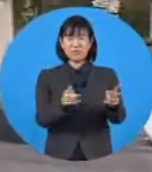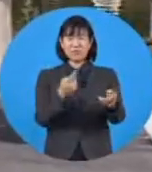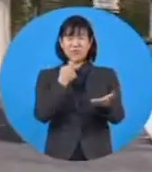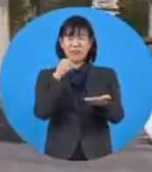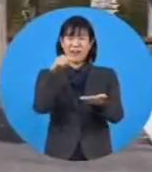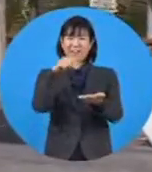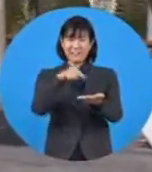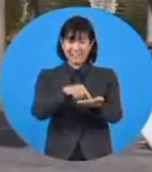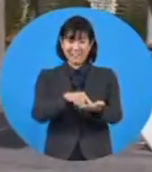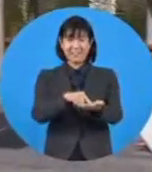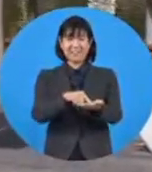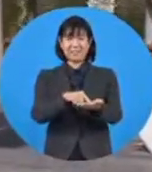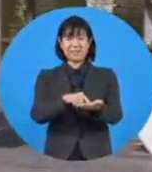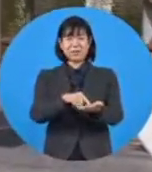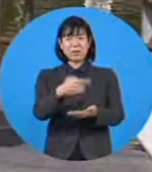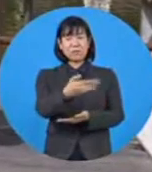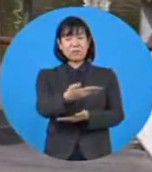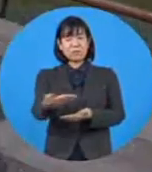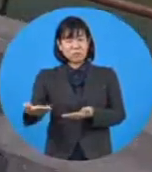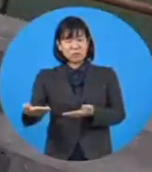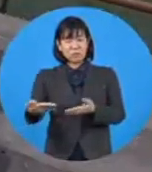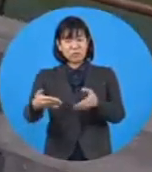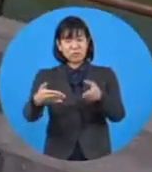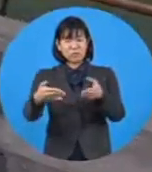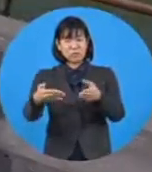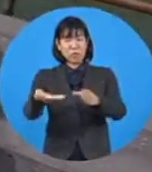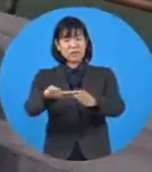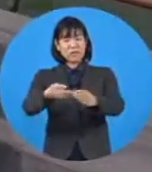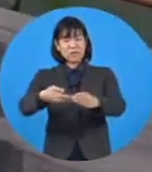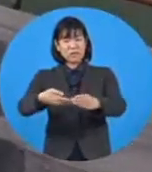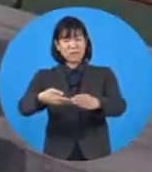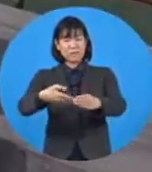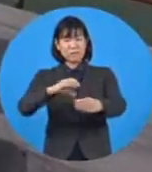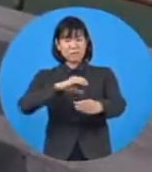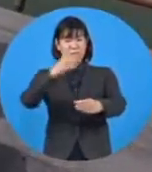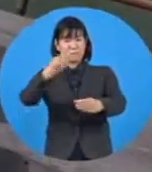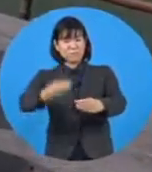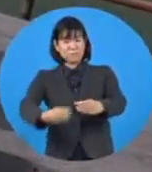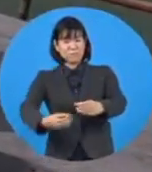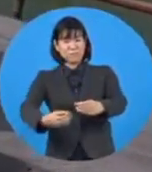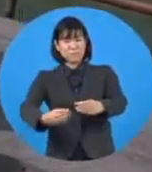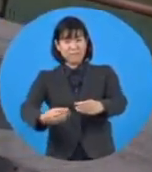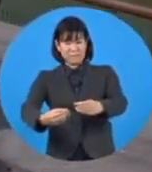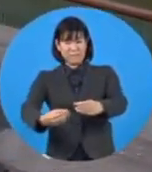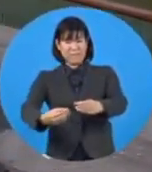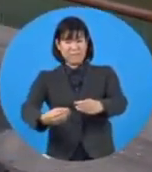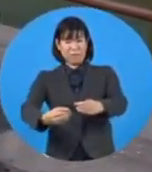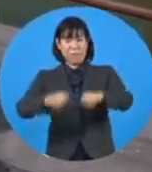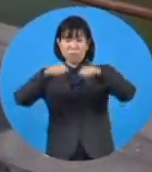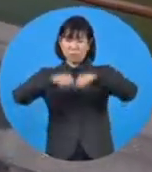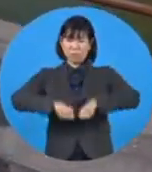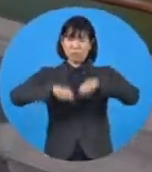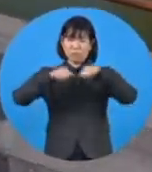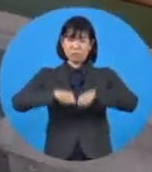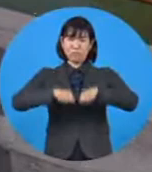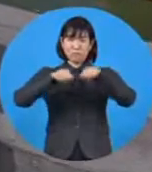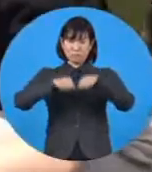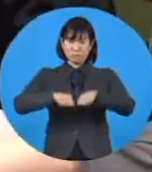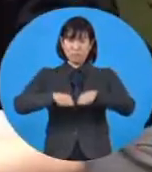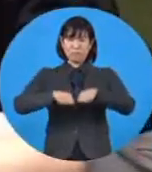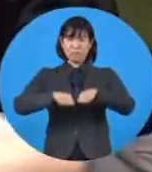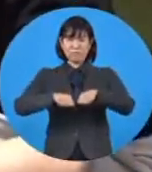って簡単。水をすくい上げるホースを入れ、浄水と排水のホースに分けてポンプを押すだけ